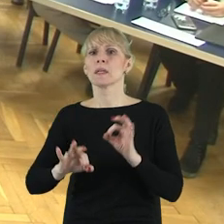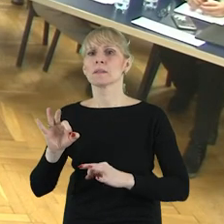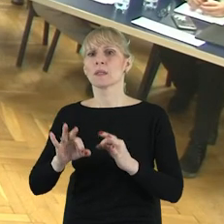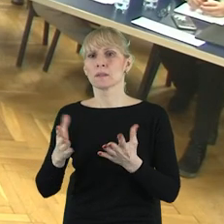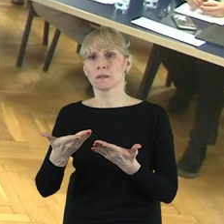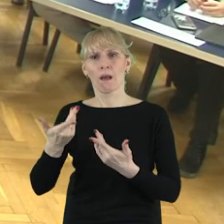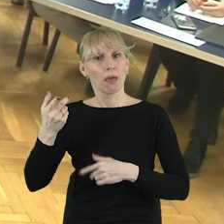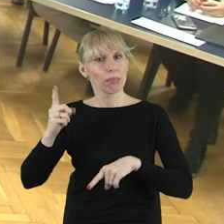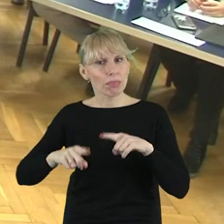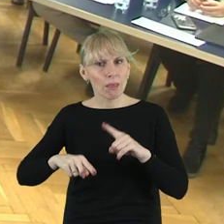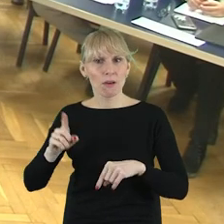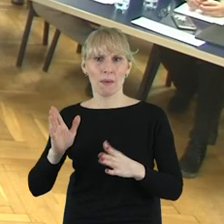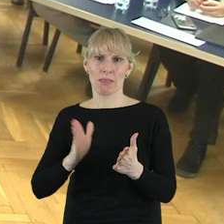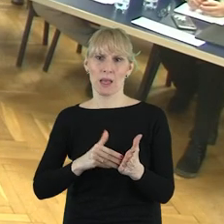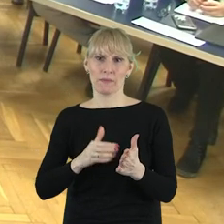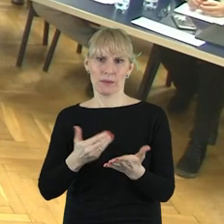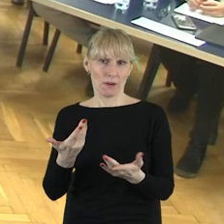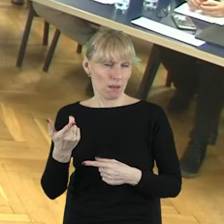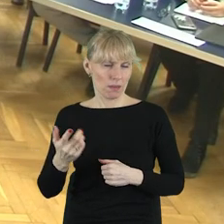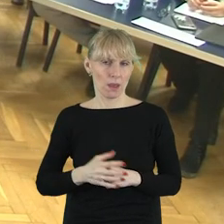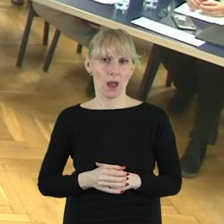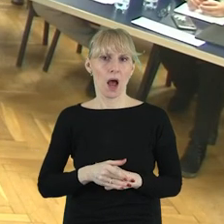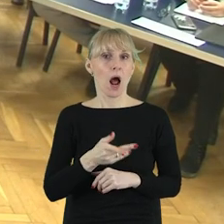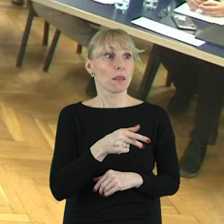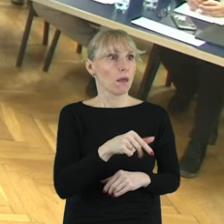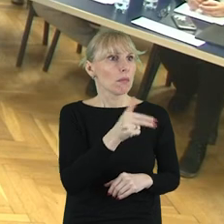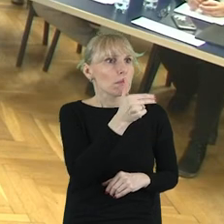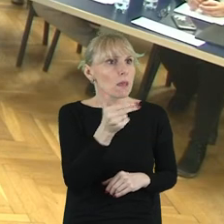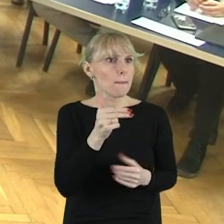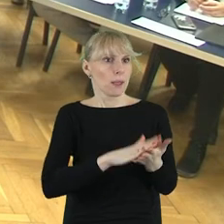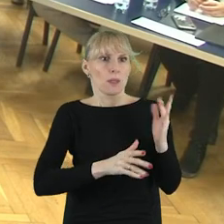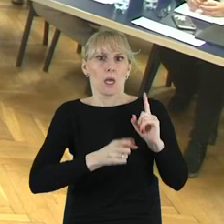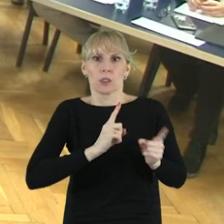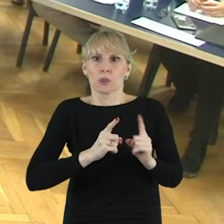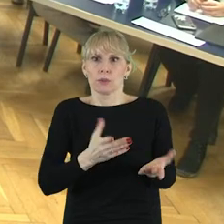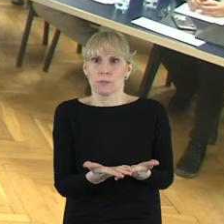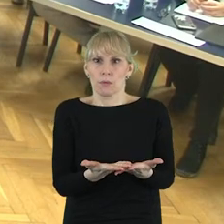złożyli ten temat bardzo szybko. Myśmy się